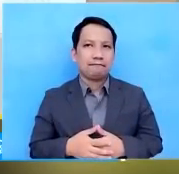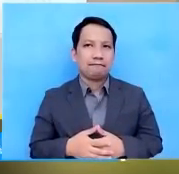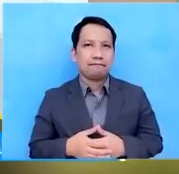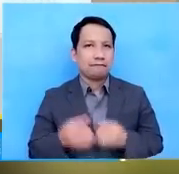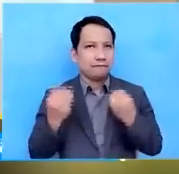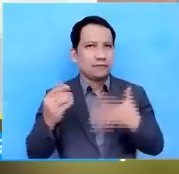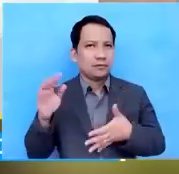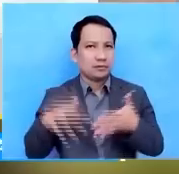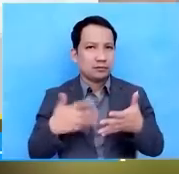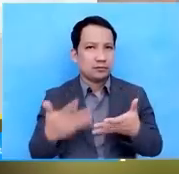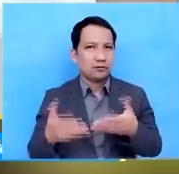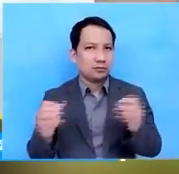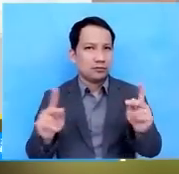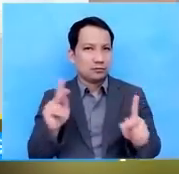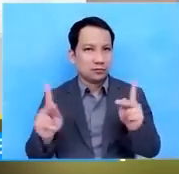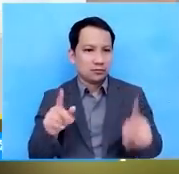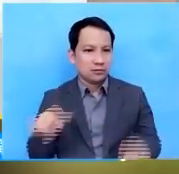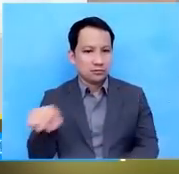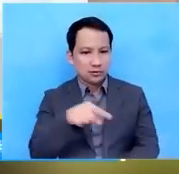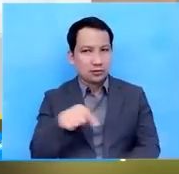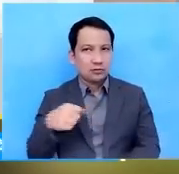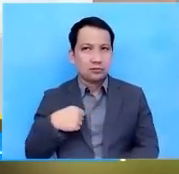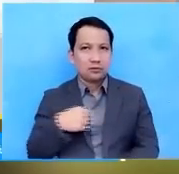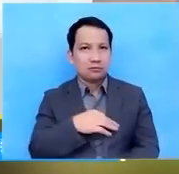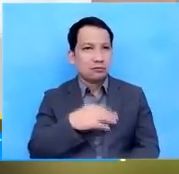nangyari. Klaruhin yan.